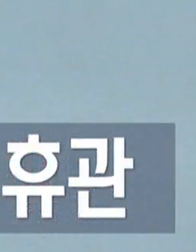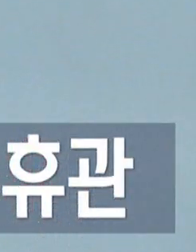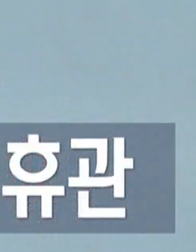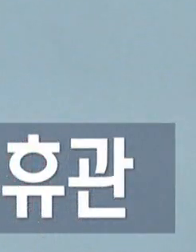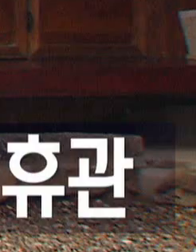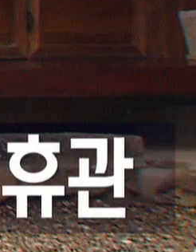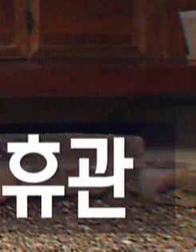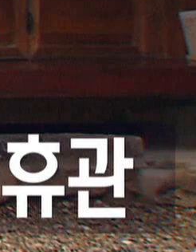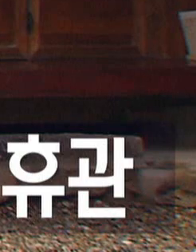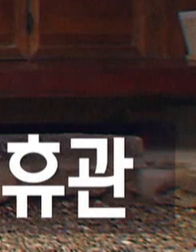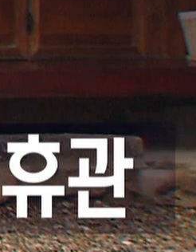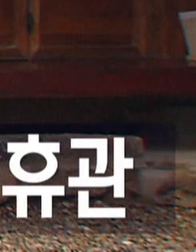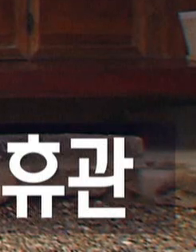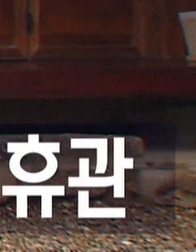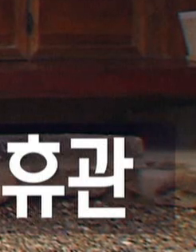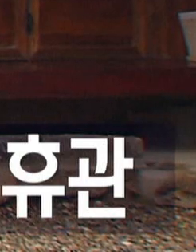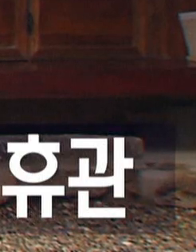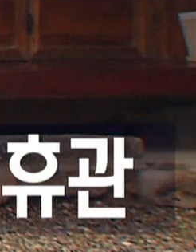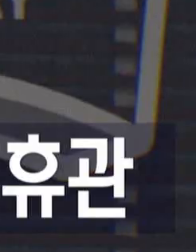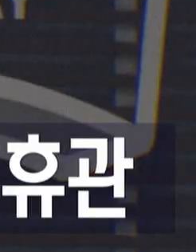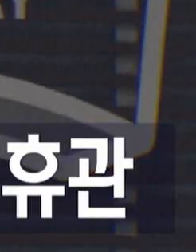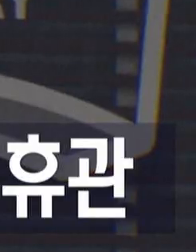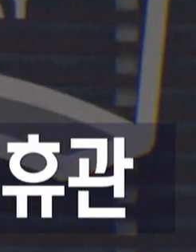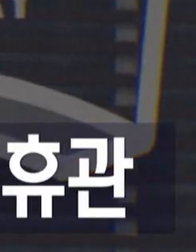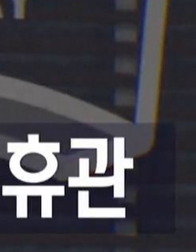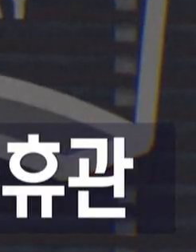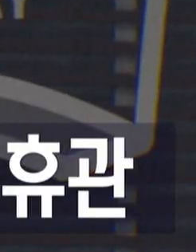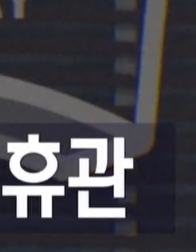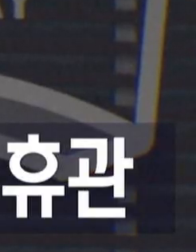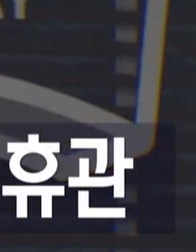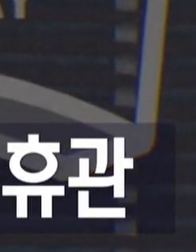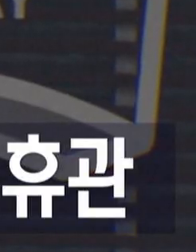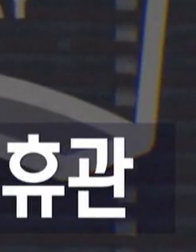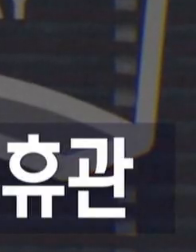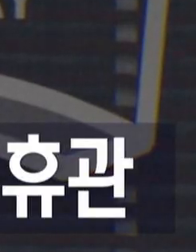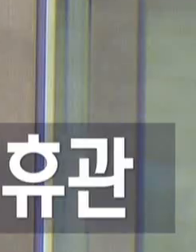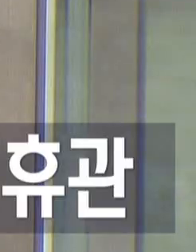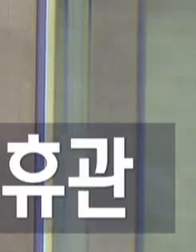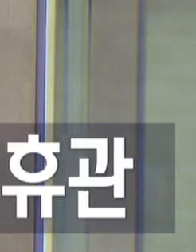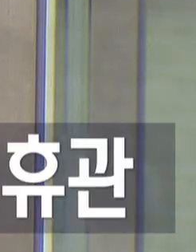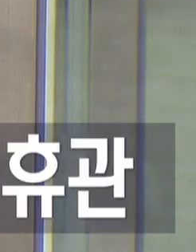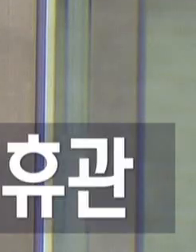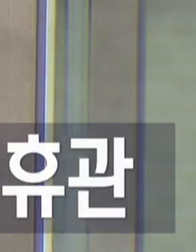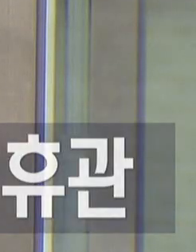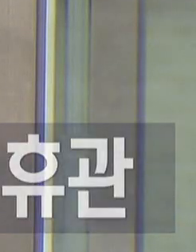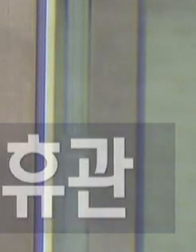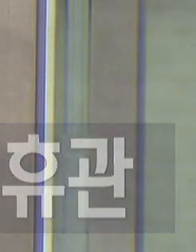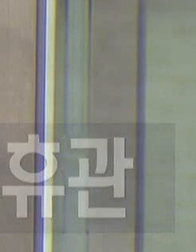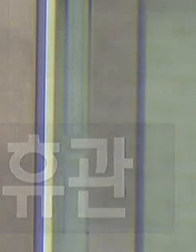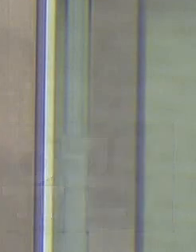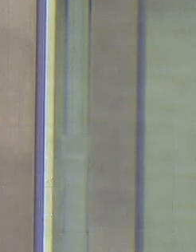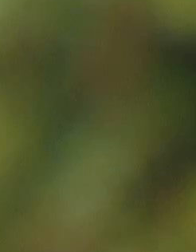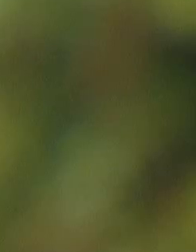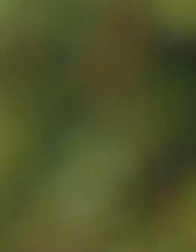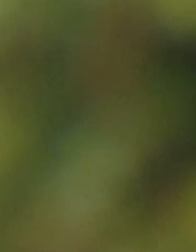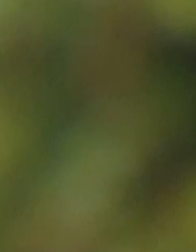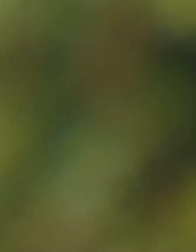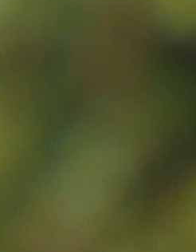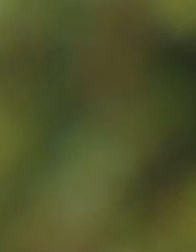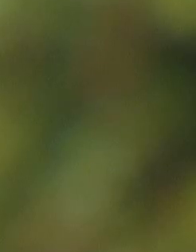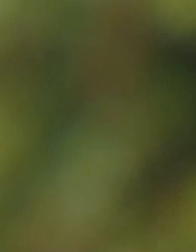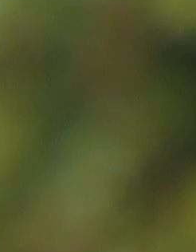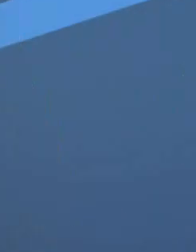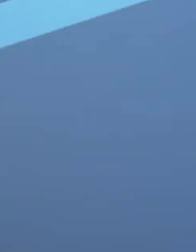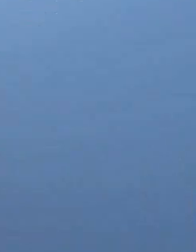없지만 자치단체마다 예방에 비상이 걸렸습니다. 박물관이나 어린이 도서관 등 문화시설을 휴관하고 공연도 잇따라